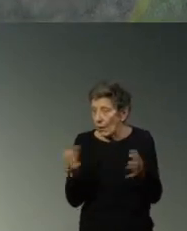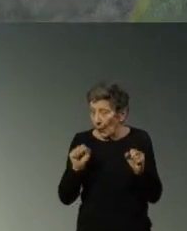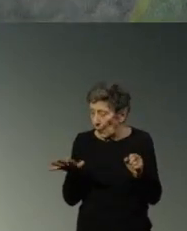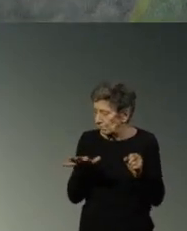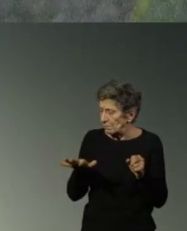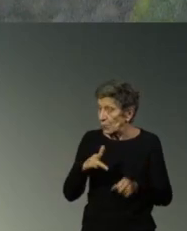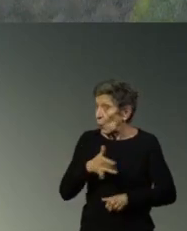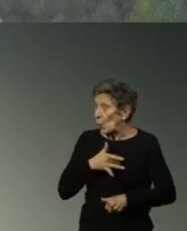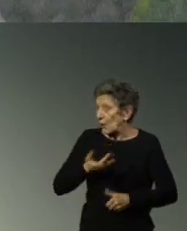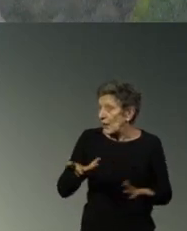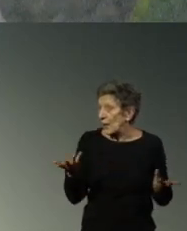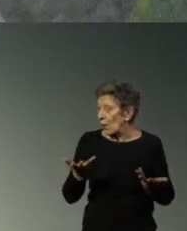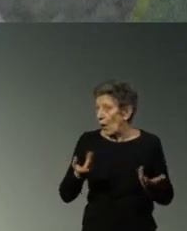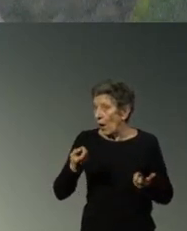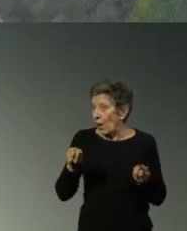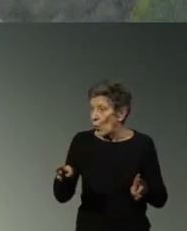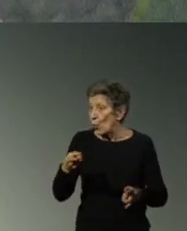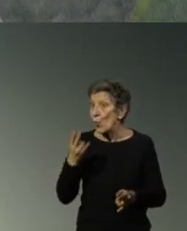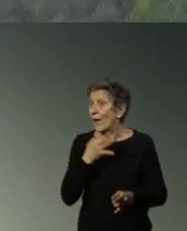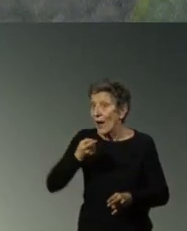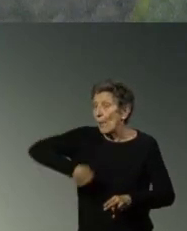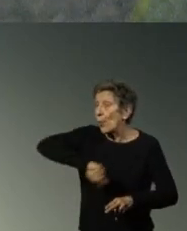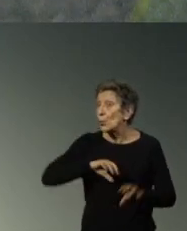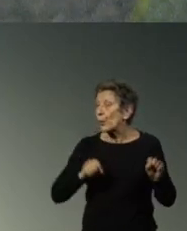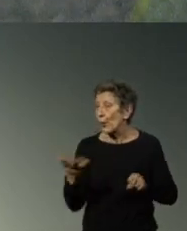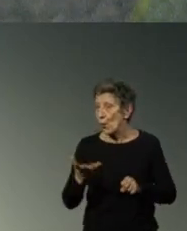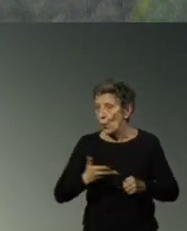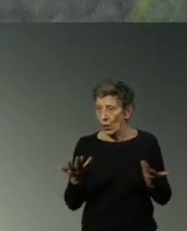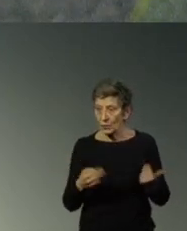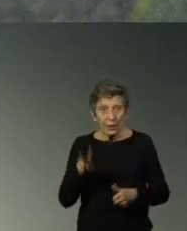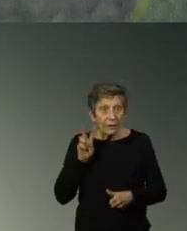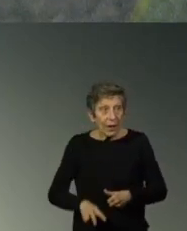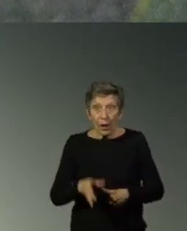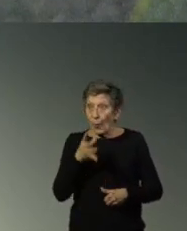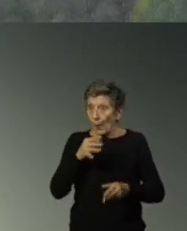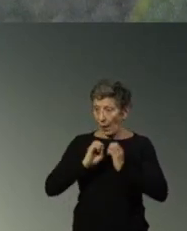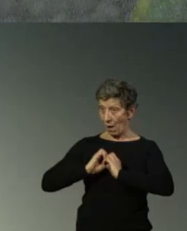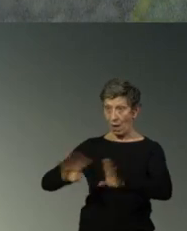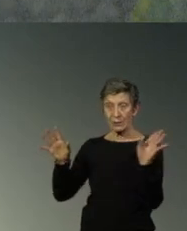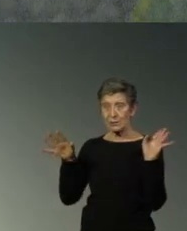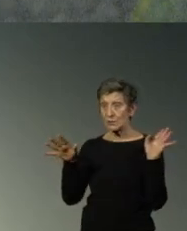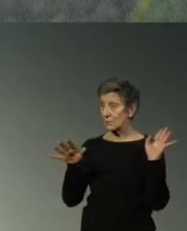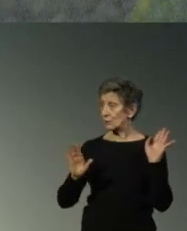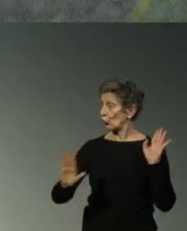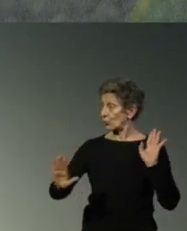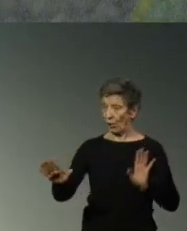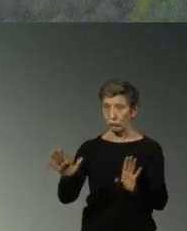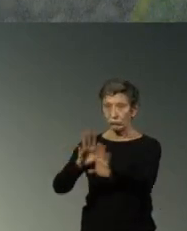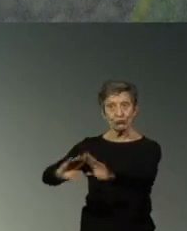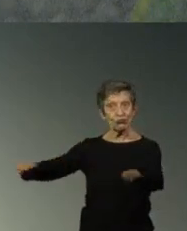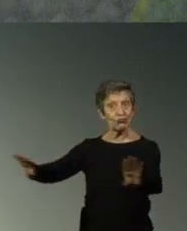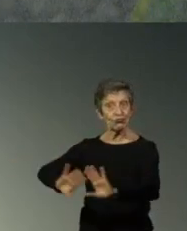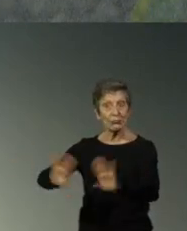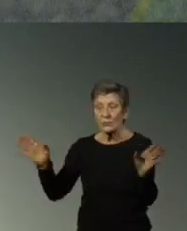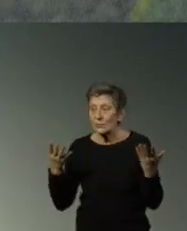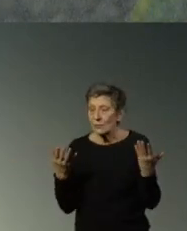utile ou agréable à nous, Homo sapiens. On a cette incapacité totale à laisser en paix, et encore,